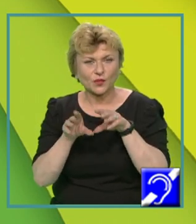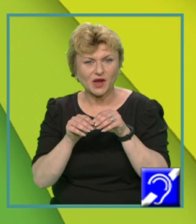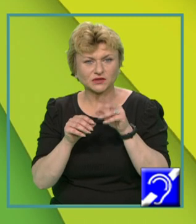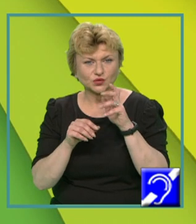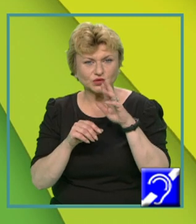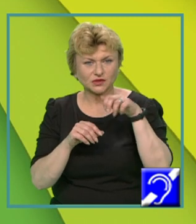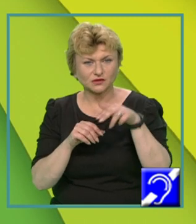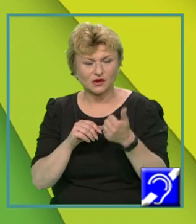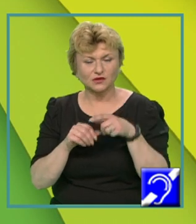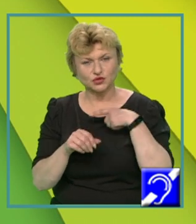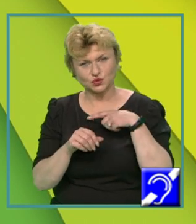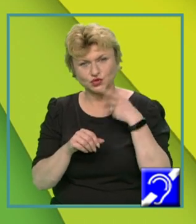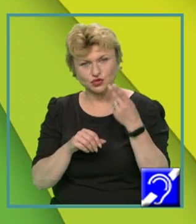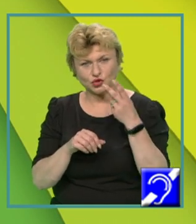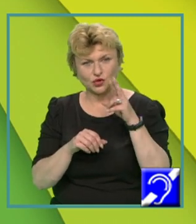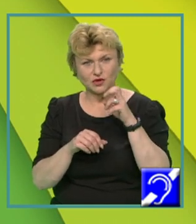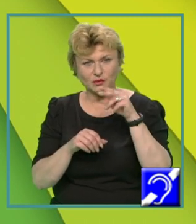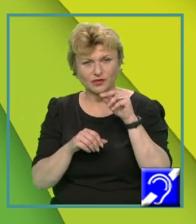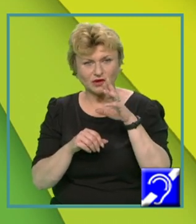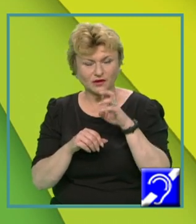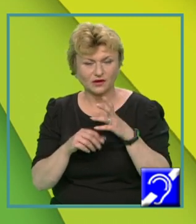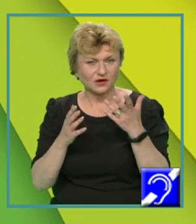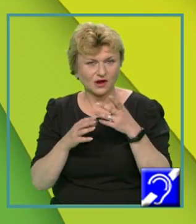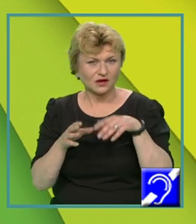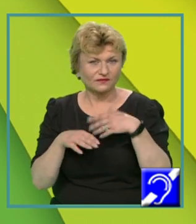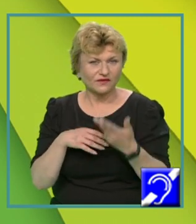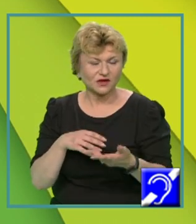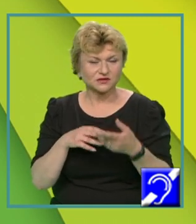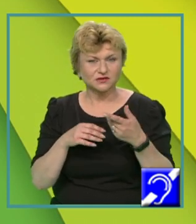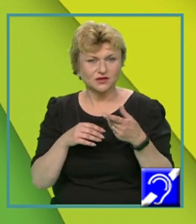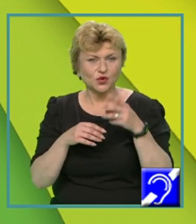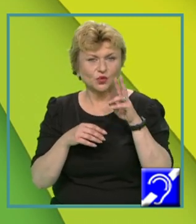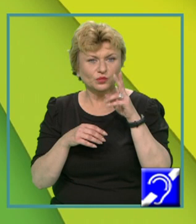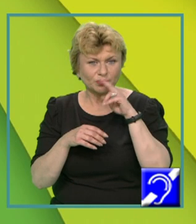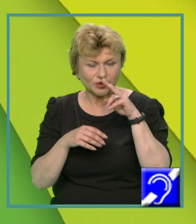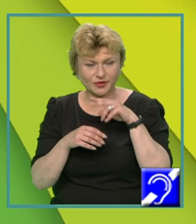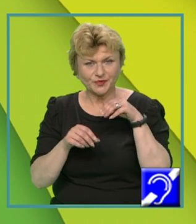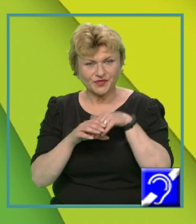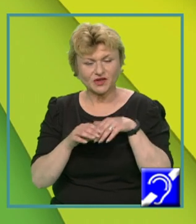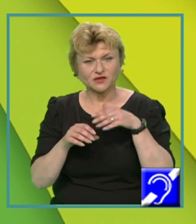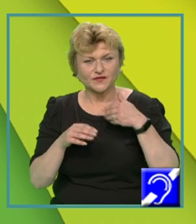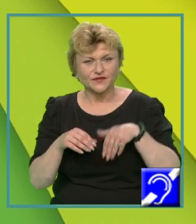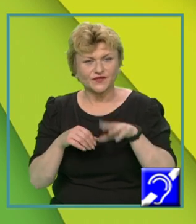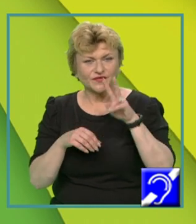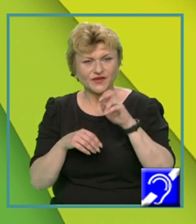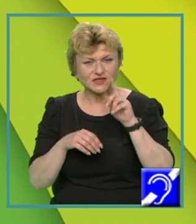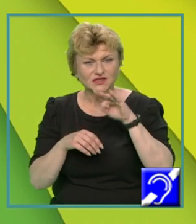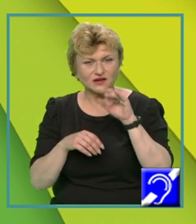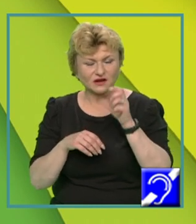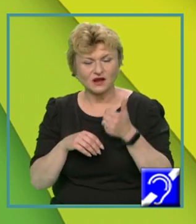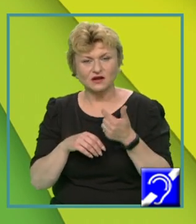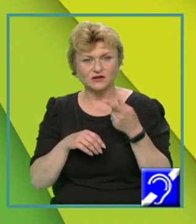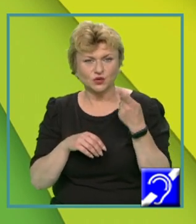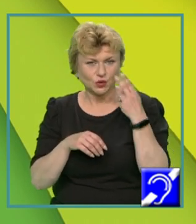două uretere, da? Care varsă urina în vezica urinară, iar prin uretră este eliminată urina la